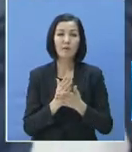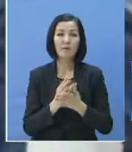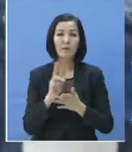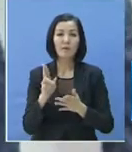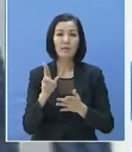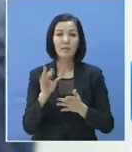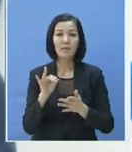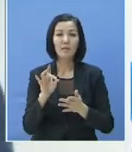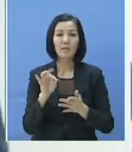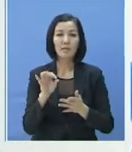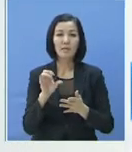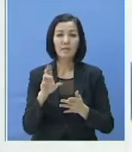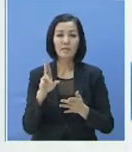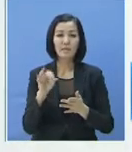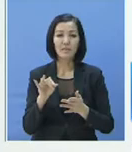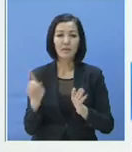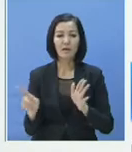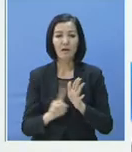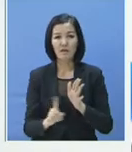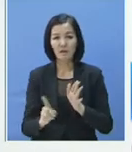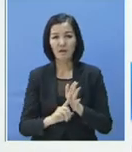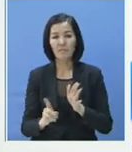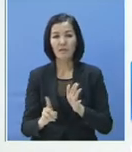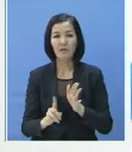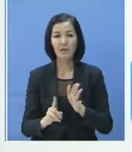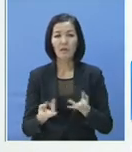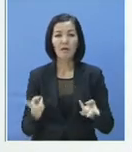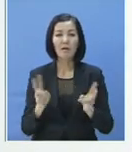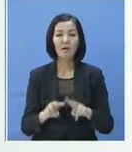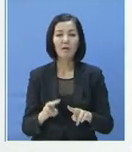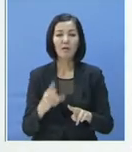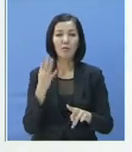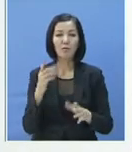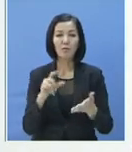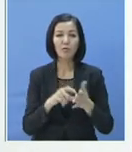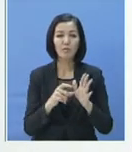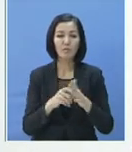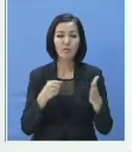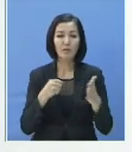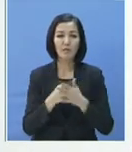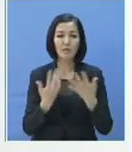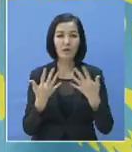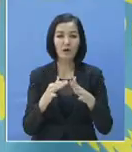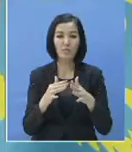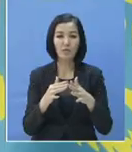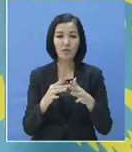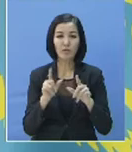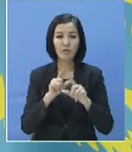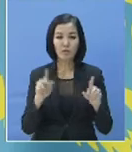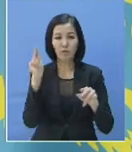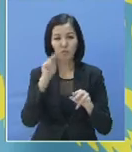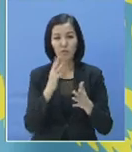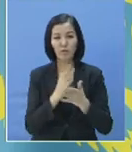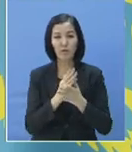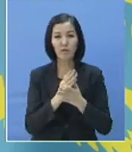кіріскіге қатынап оқиды. Қалған 4-ші класқа дейінгі балалар ауылдан оқиды.